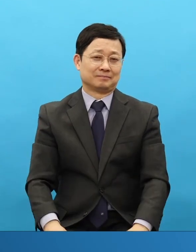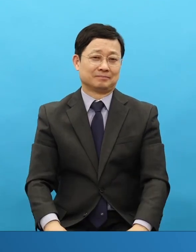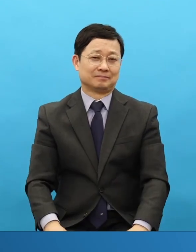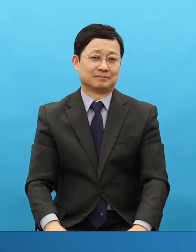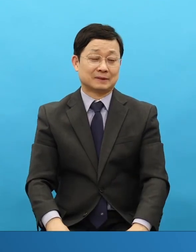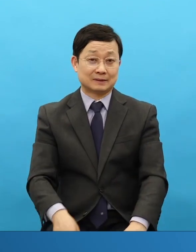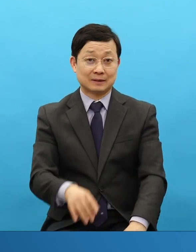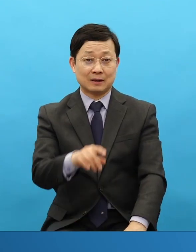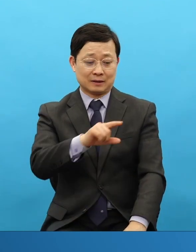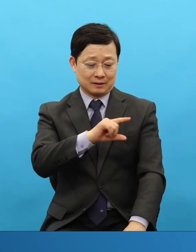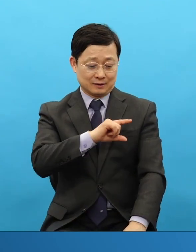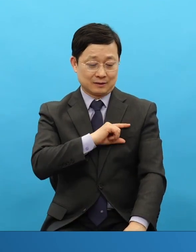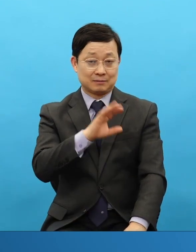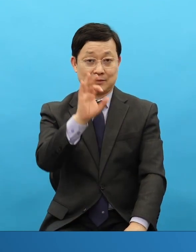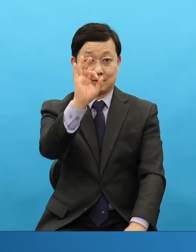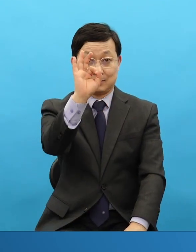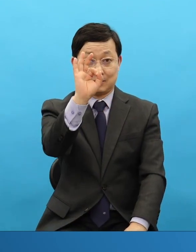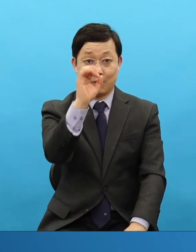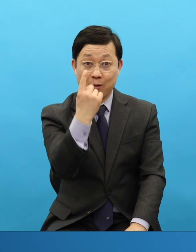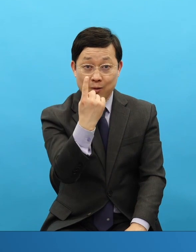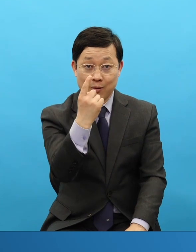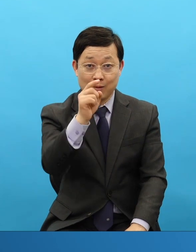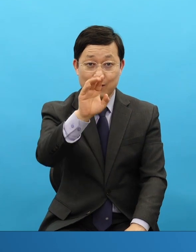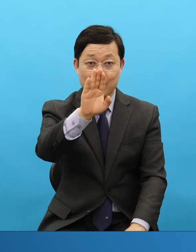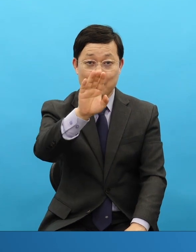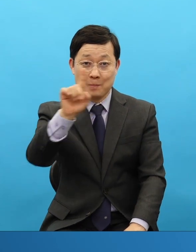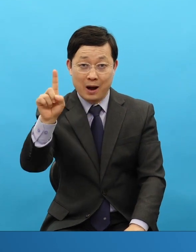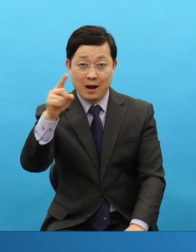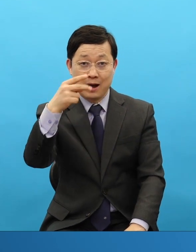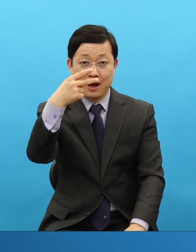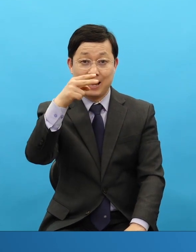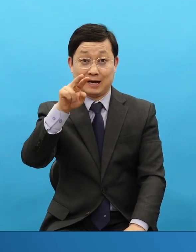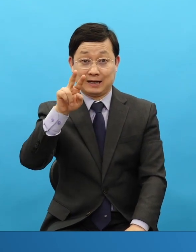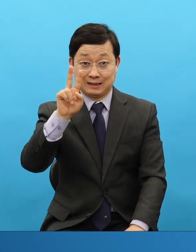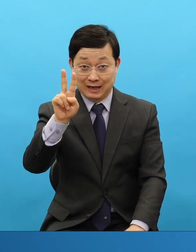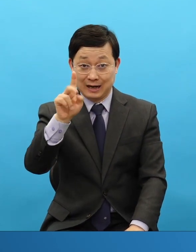때문에요. Because one business person, Obadiah,